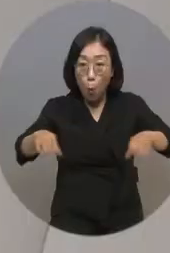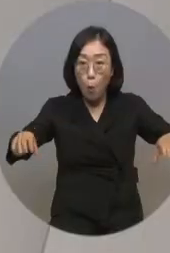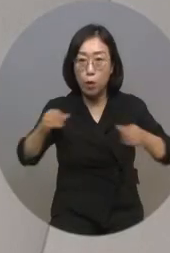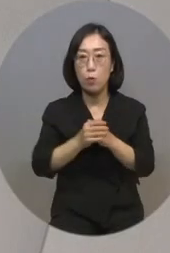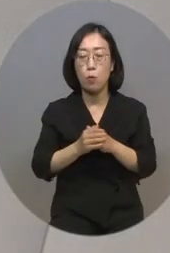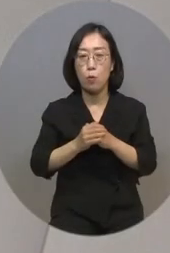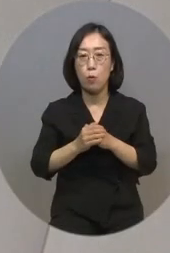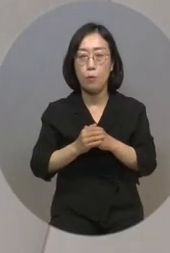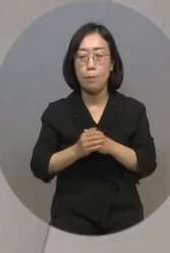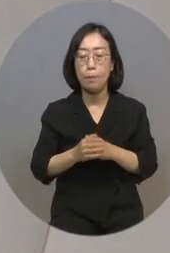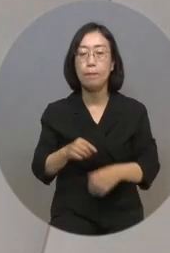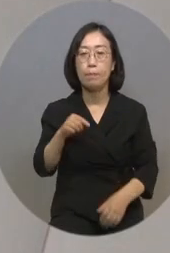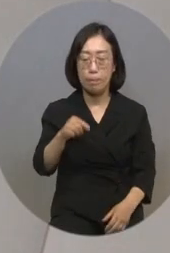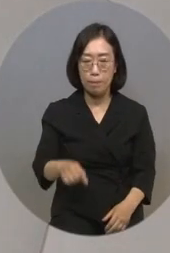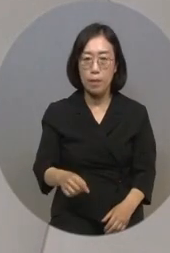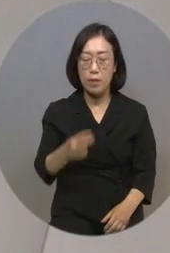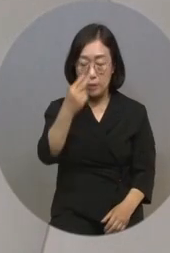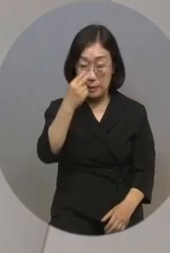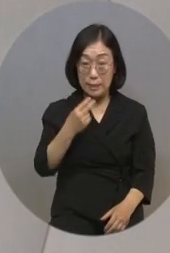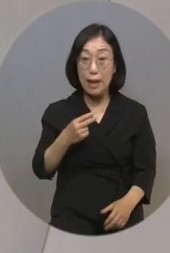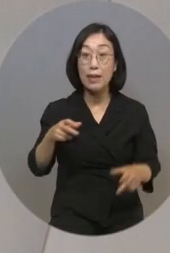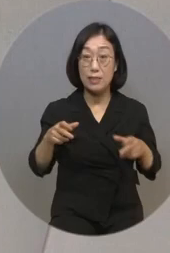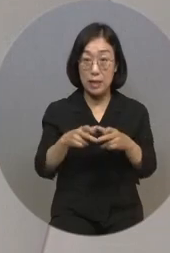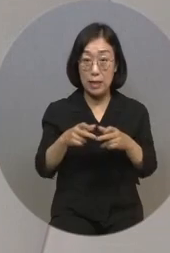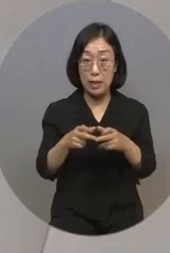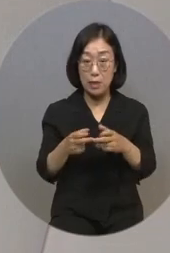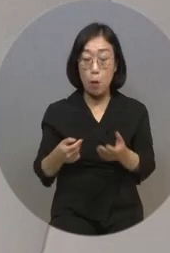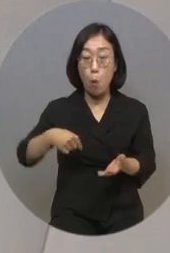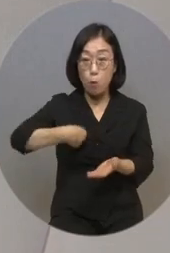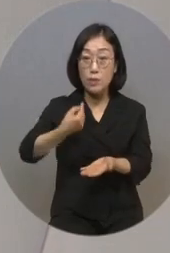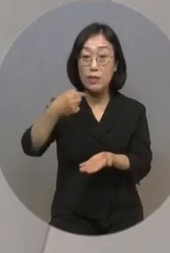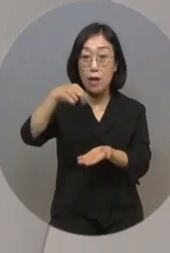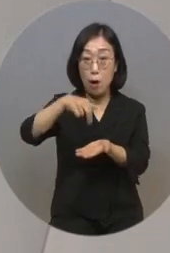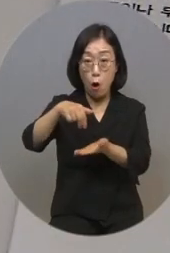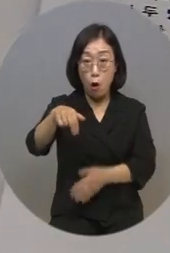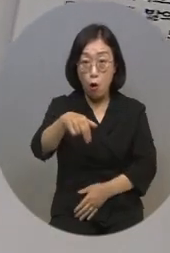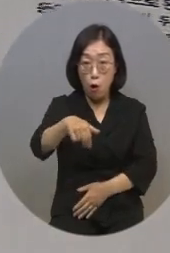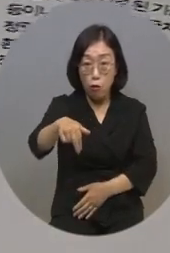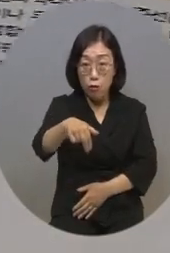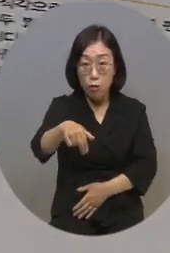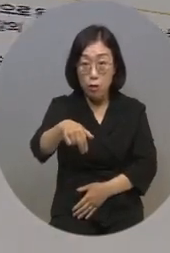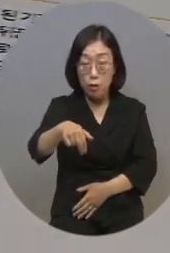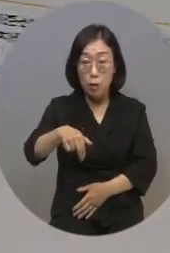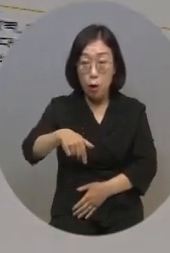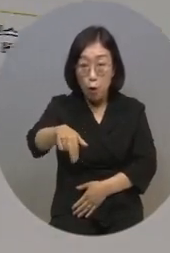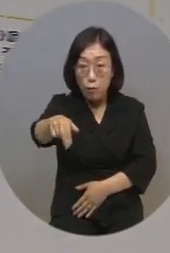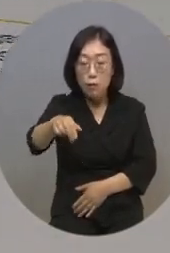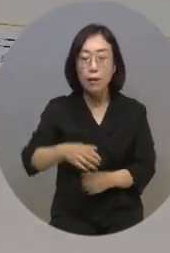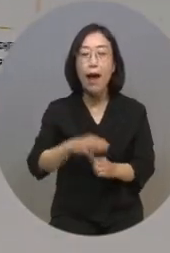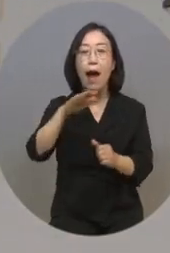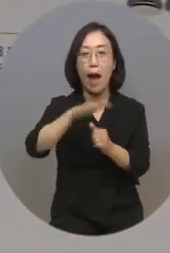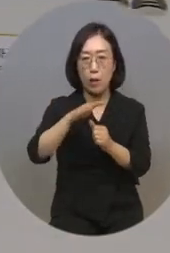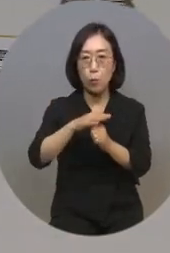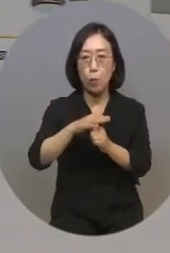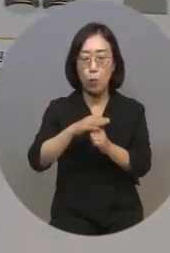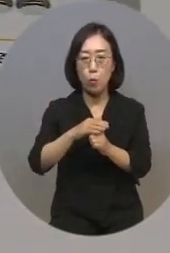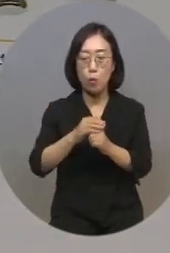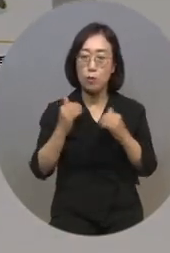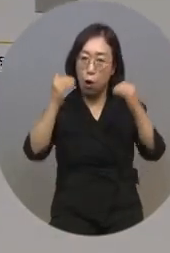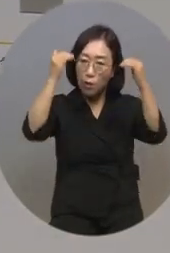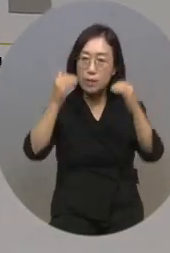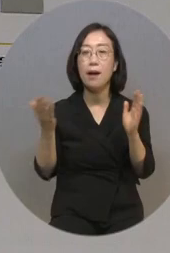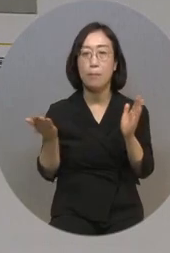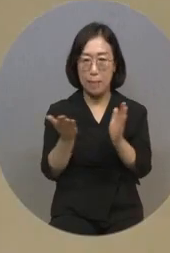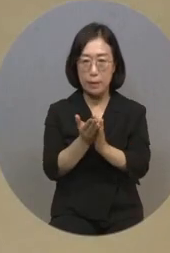아스팔트. 시각장애인의 독립보행 교육은 감각 발달과 성장이 활발한 아동기에 맞춰 진행하는 것이